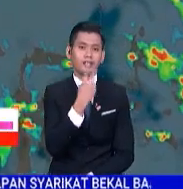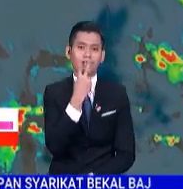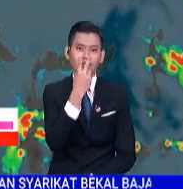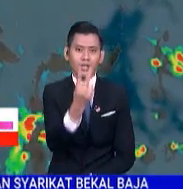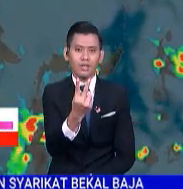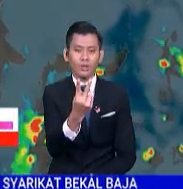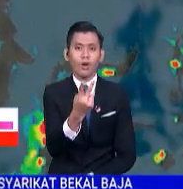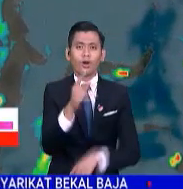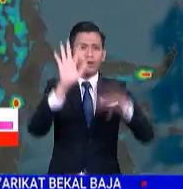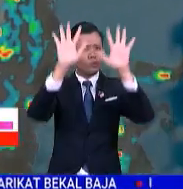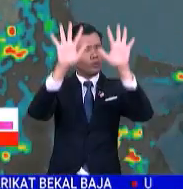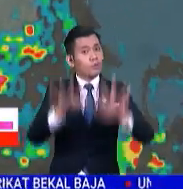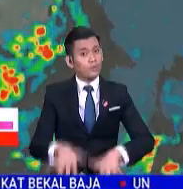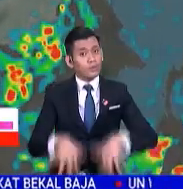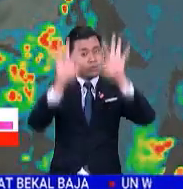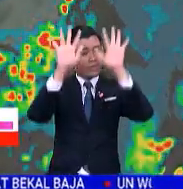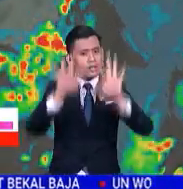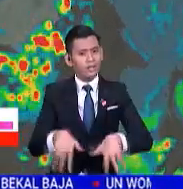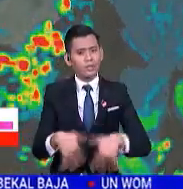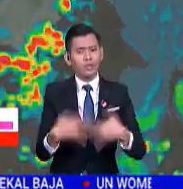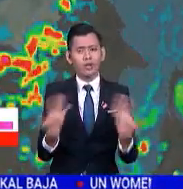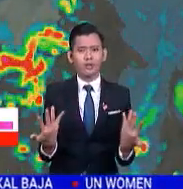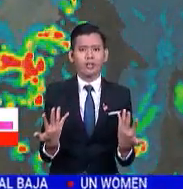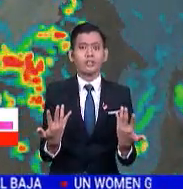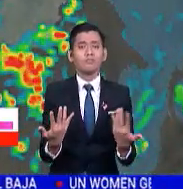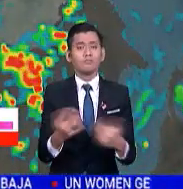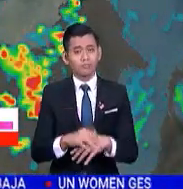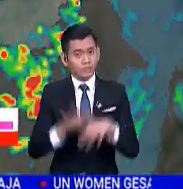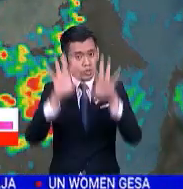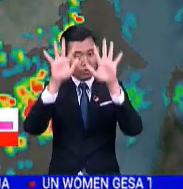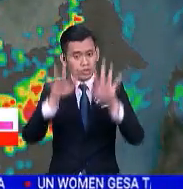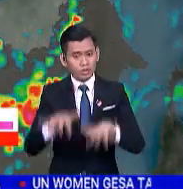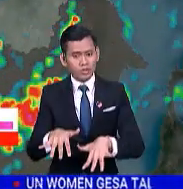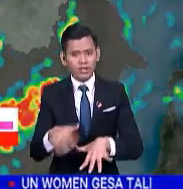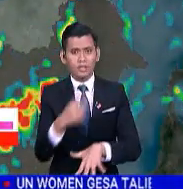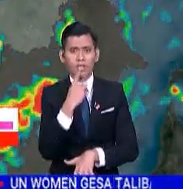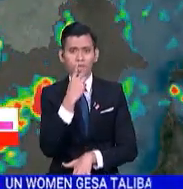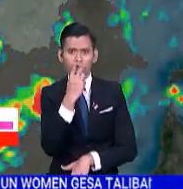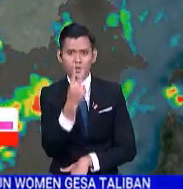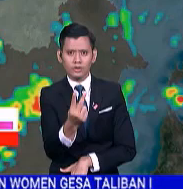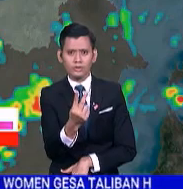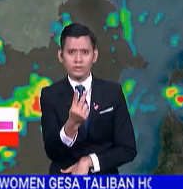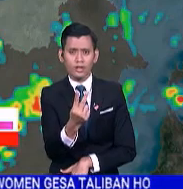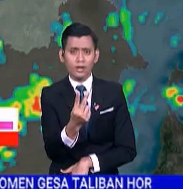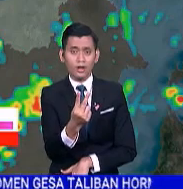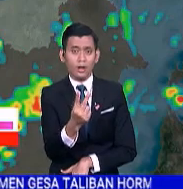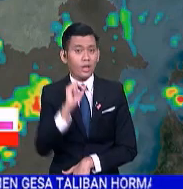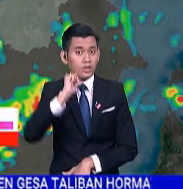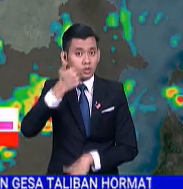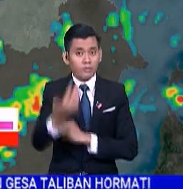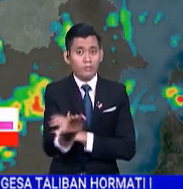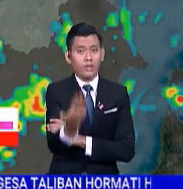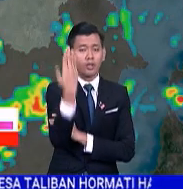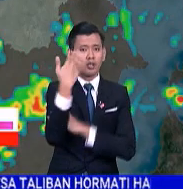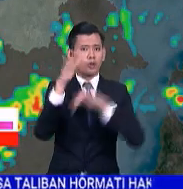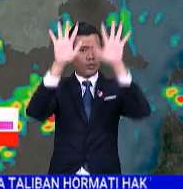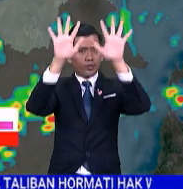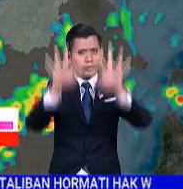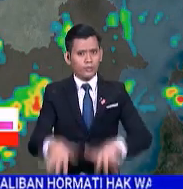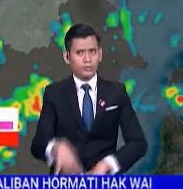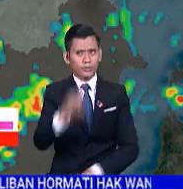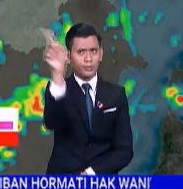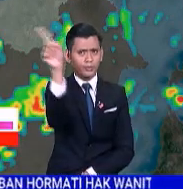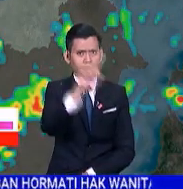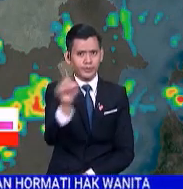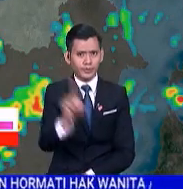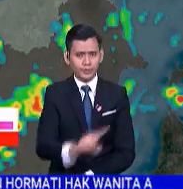paparan ramalan hujan melalui model numerika di jabatan kami yang menunjukkan keadaan pada keesokan pagi. Hujan dan ribut